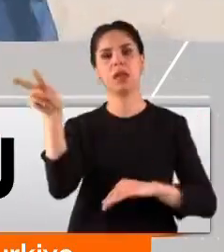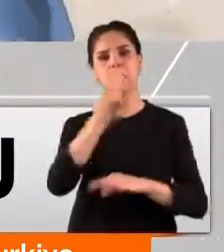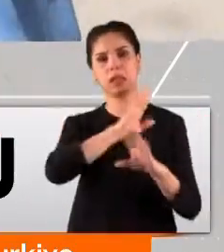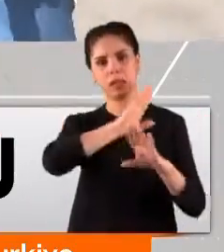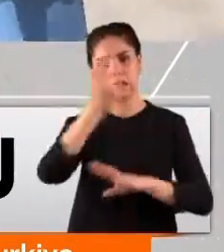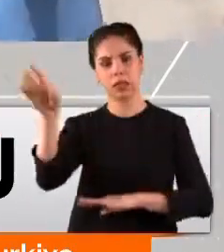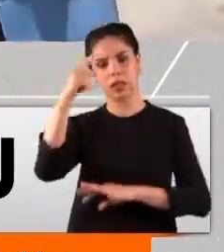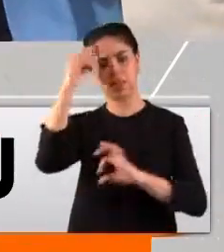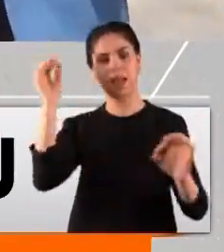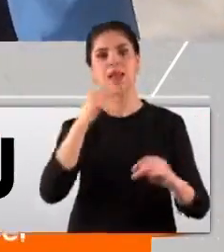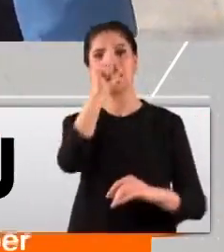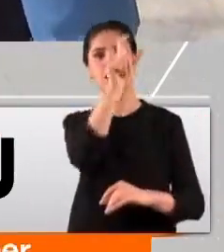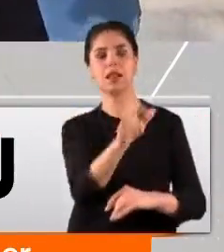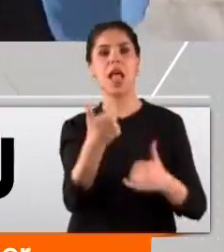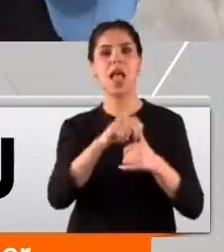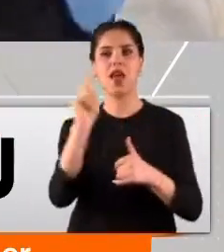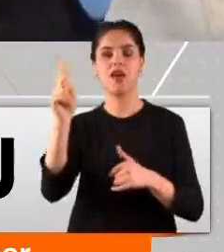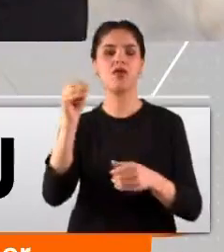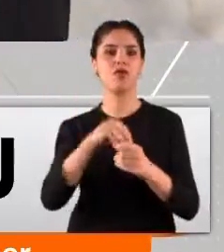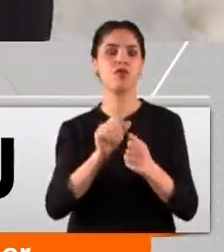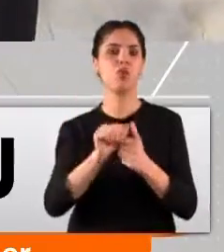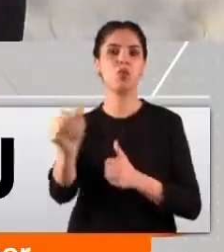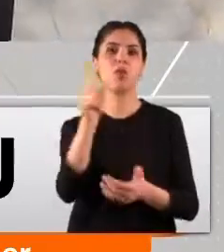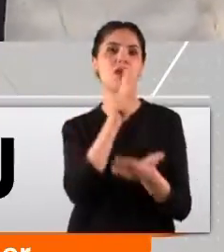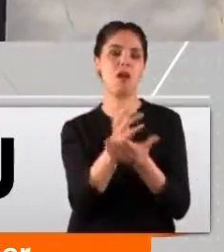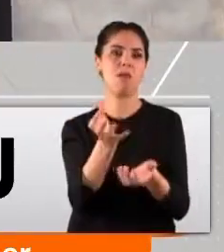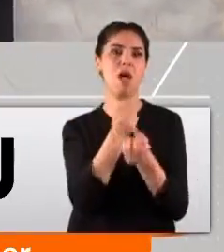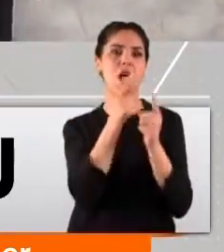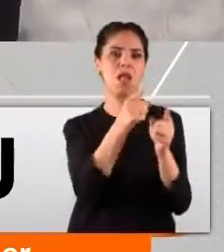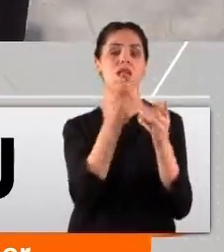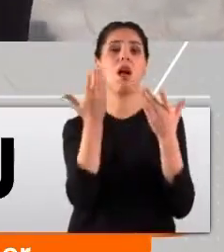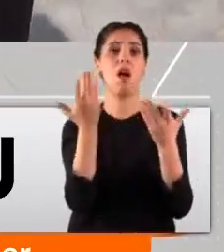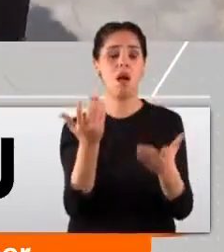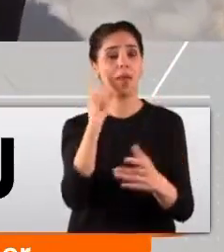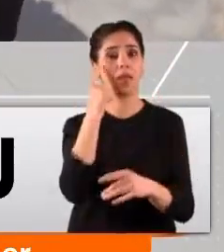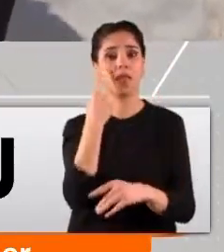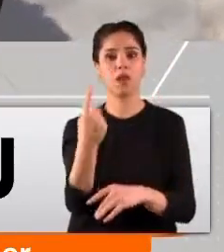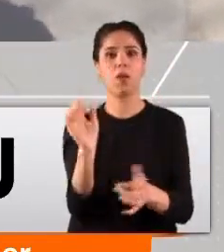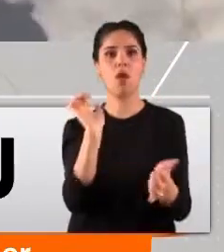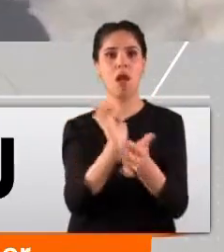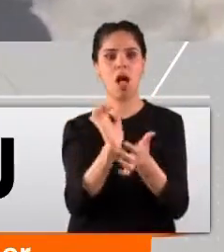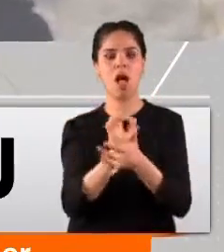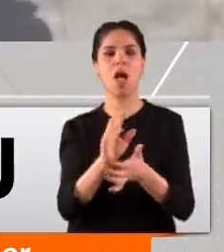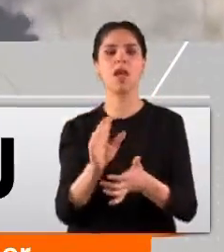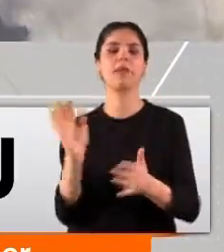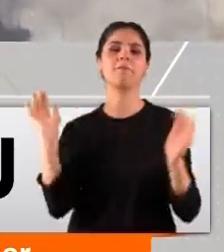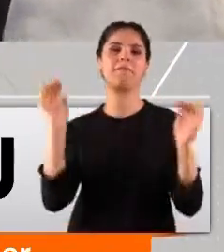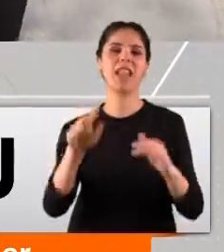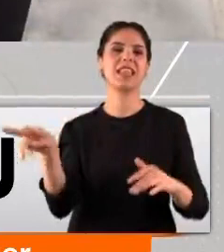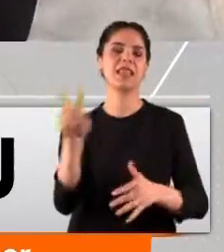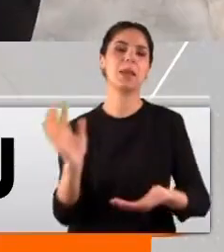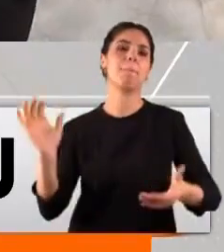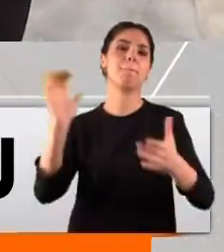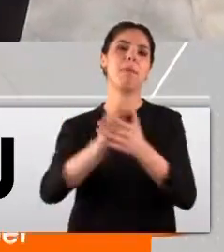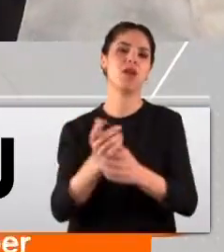Hatta talihsiz kadın eşi için uzaklaştırma kararı almıştı ama iddiaya göre aileler araya girmiş, çifti